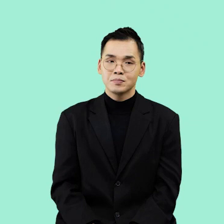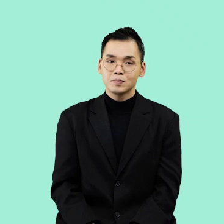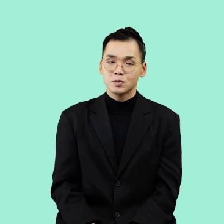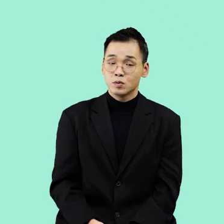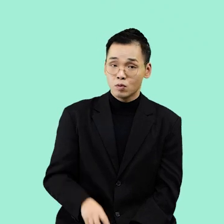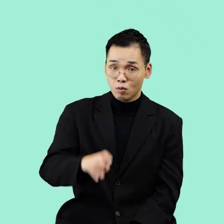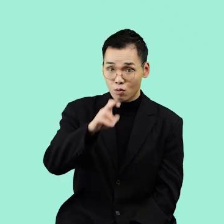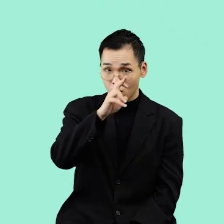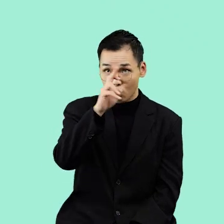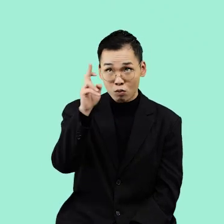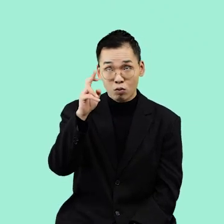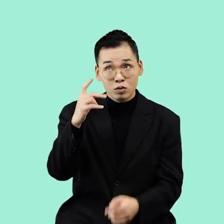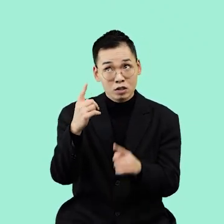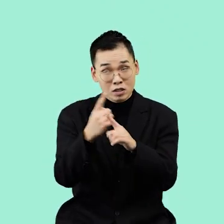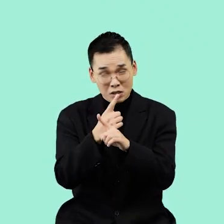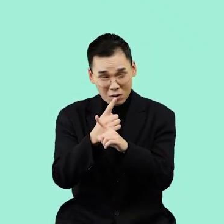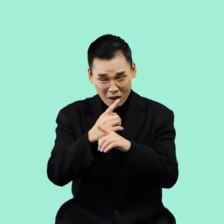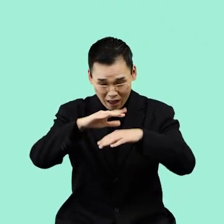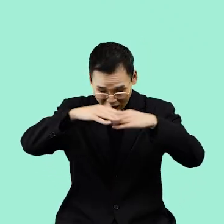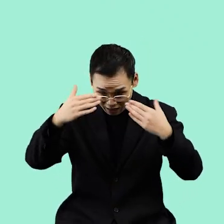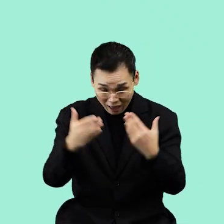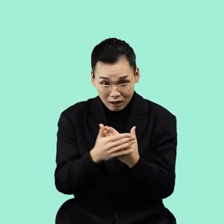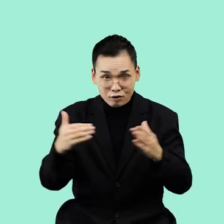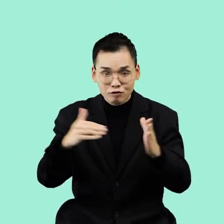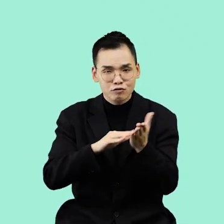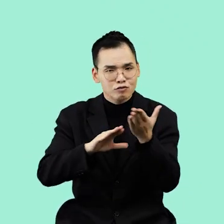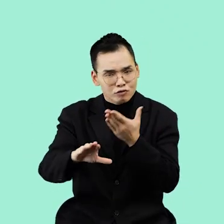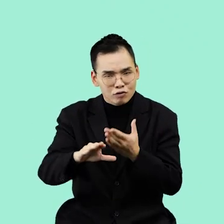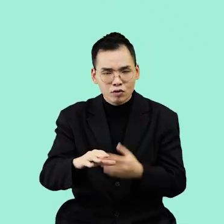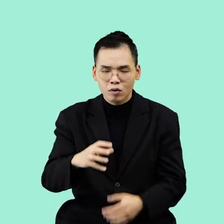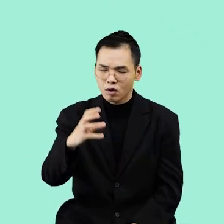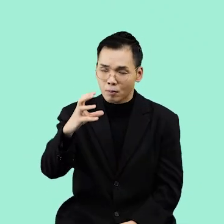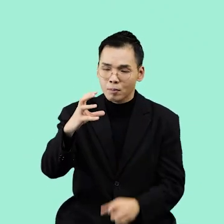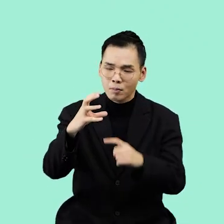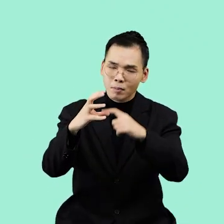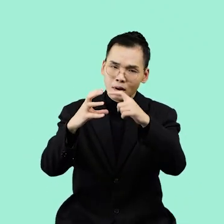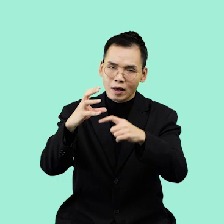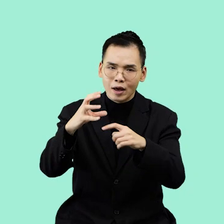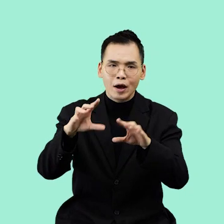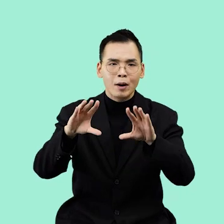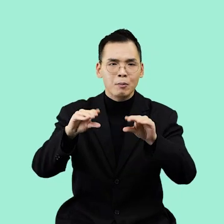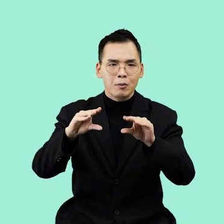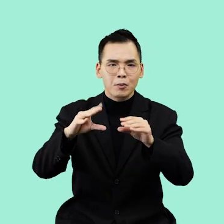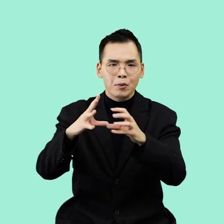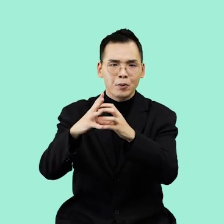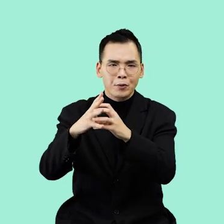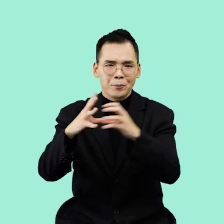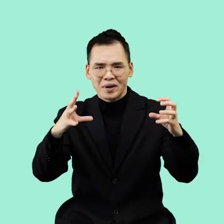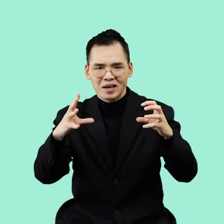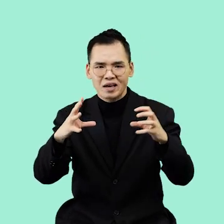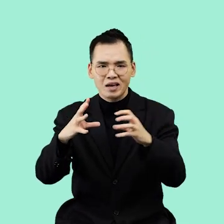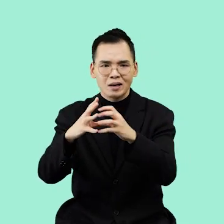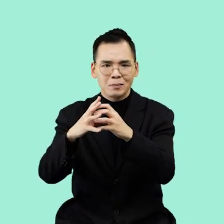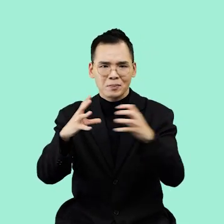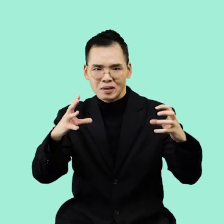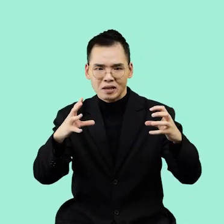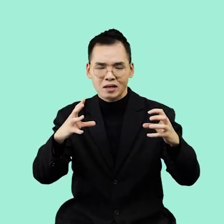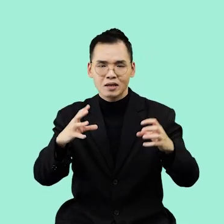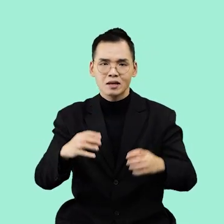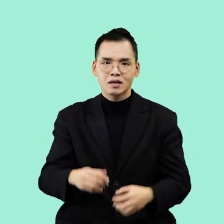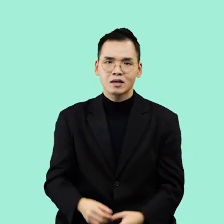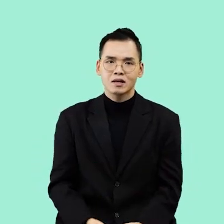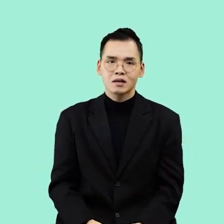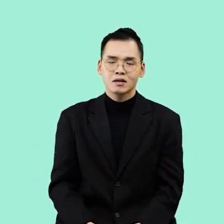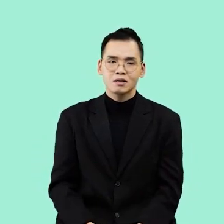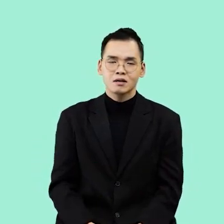오후 치료 일정이 완전히 끝난 후 치료기구 진공컵에서 스펀지를 빠짐없이 빼냅니다.